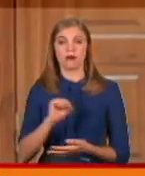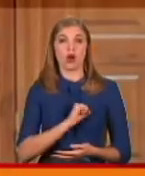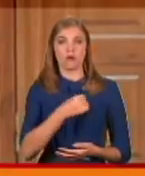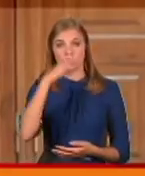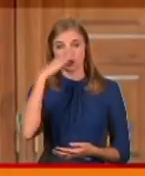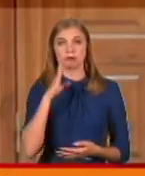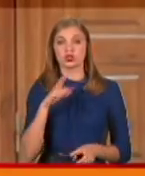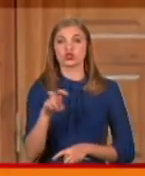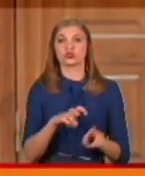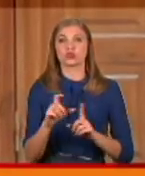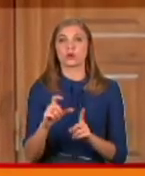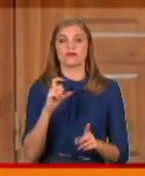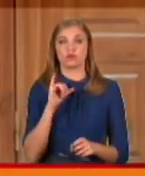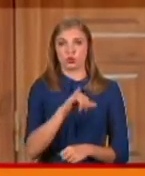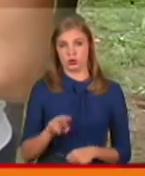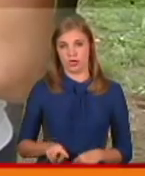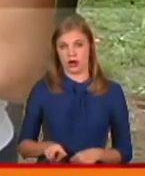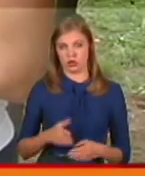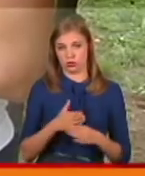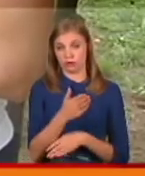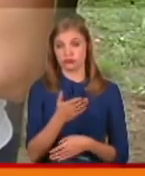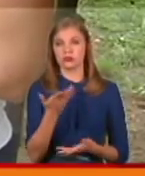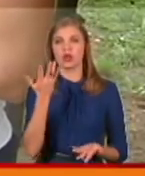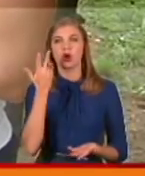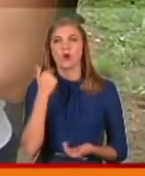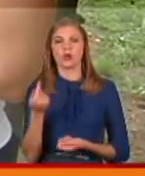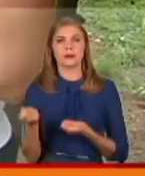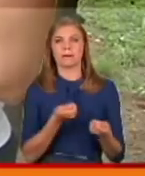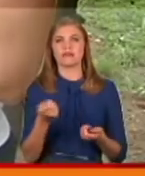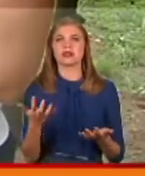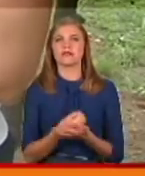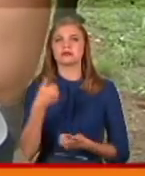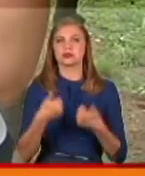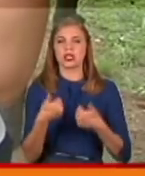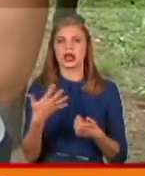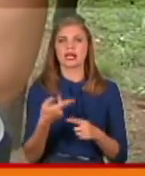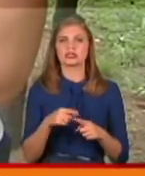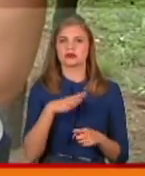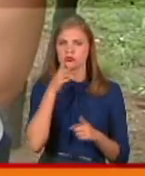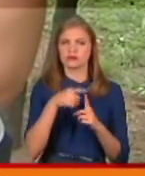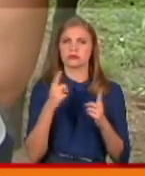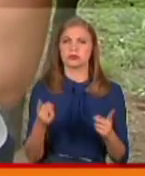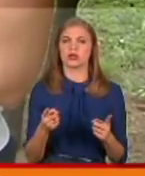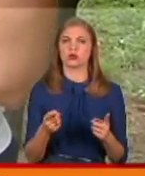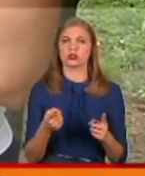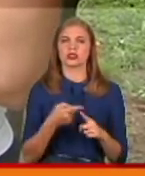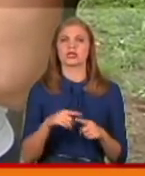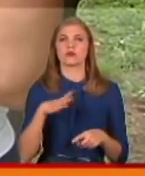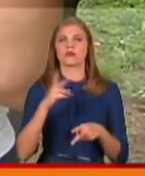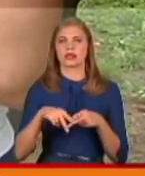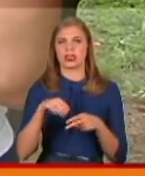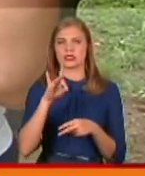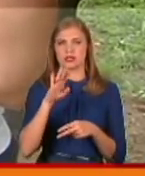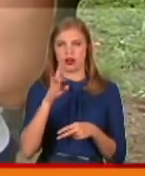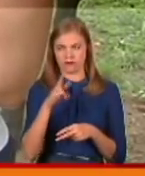обурені батьки шукають відповіді у директора. А коли перевізник виграв цей тендер, який це був період? Це був кінець